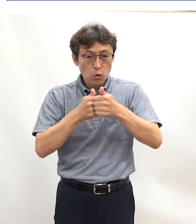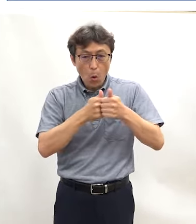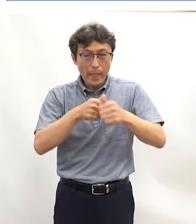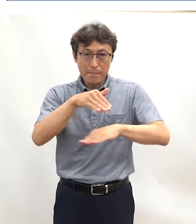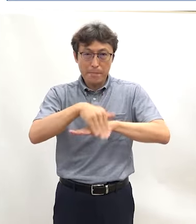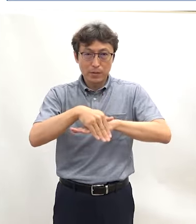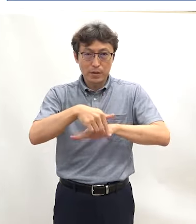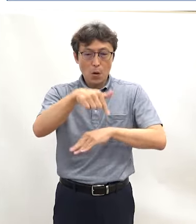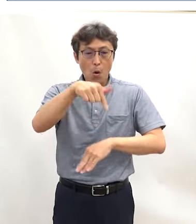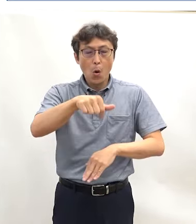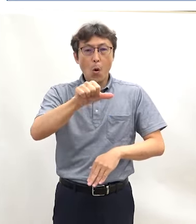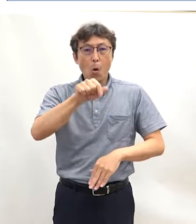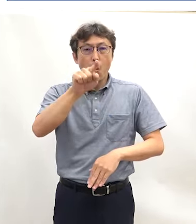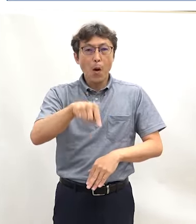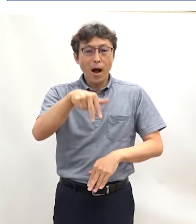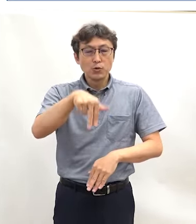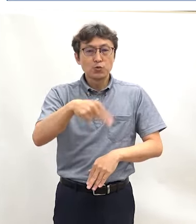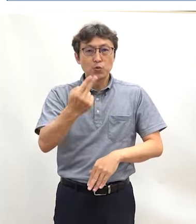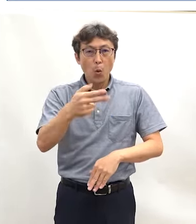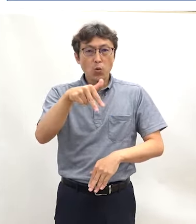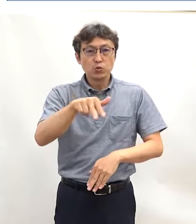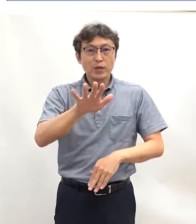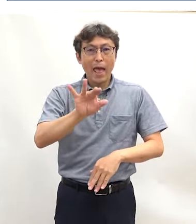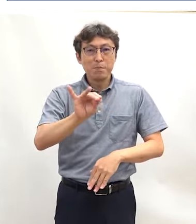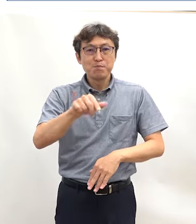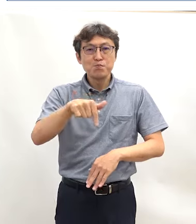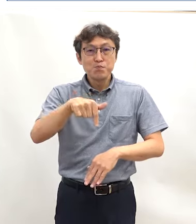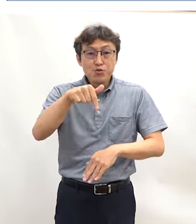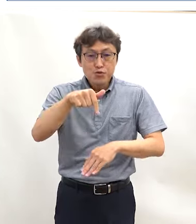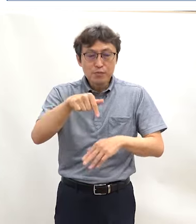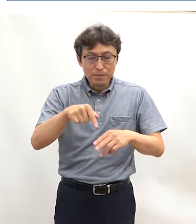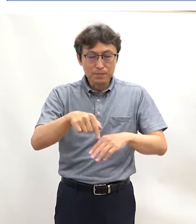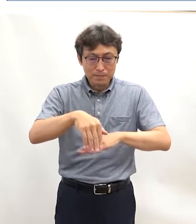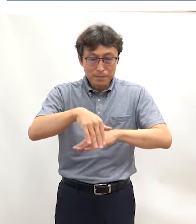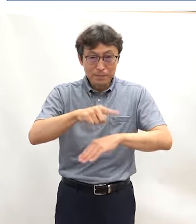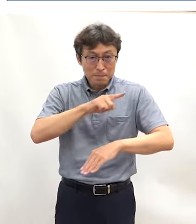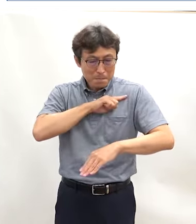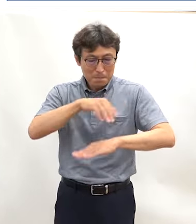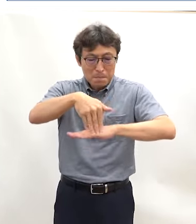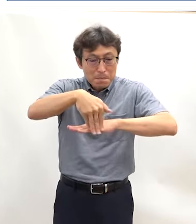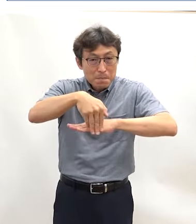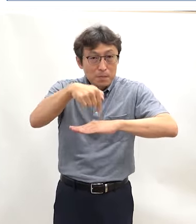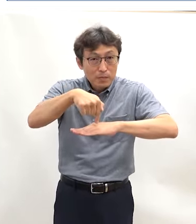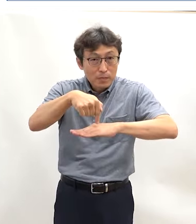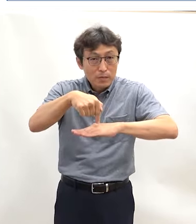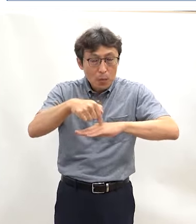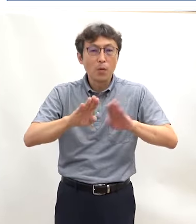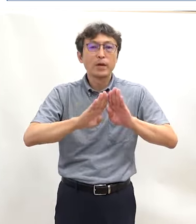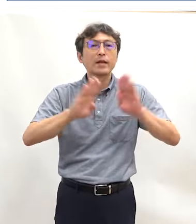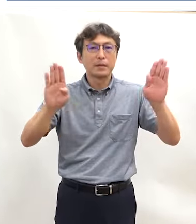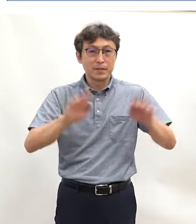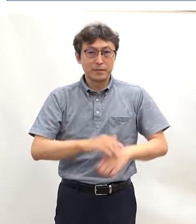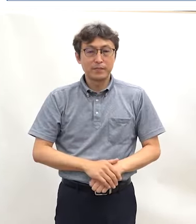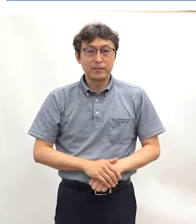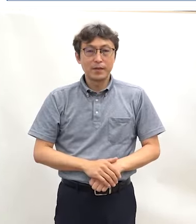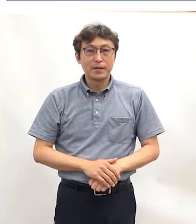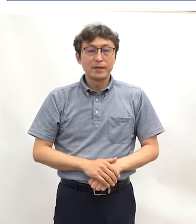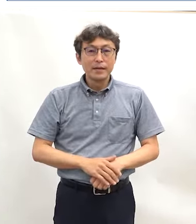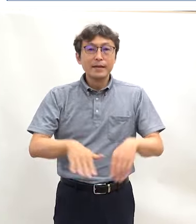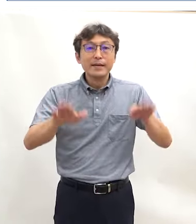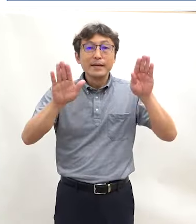であります。ご承知のように人手不足が深刻になっておりまして、外国人の活用を